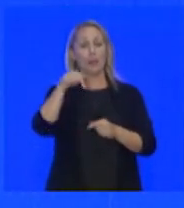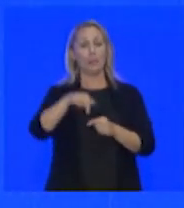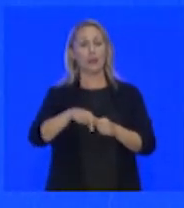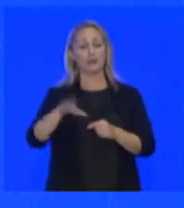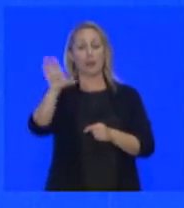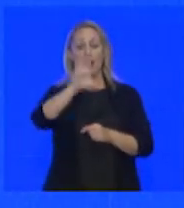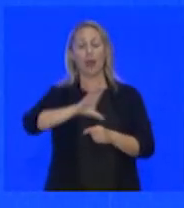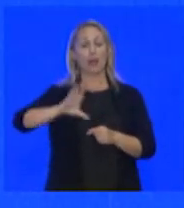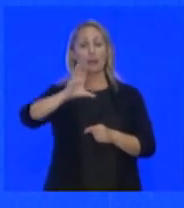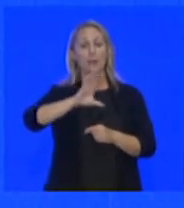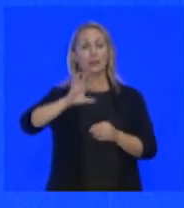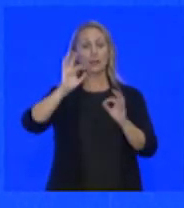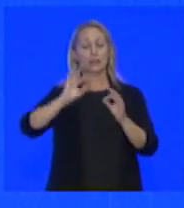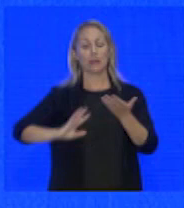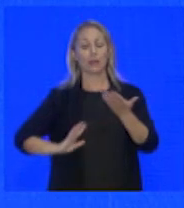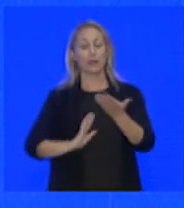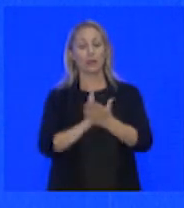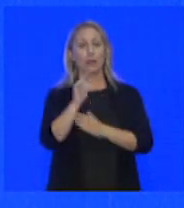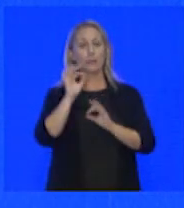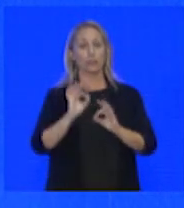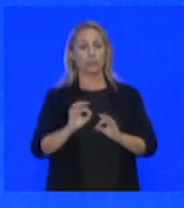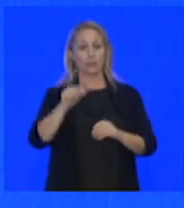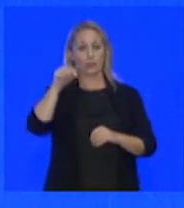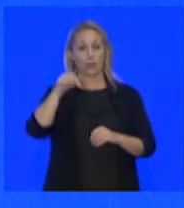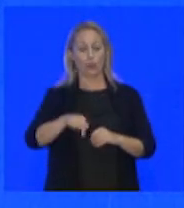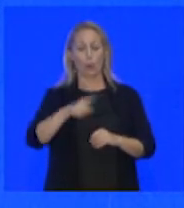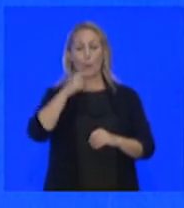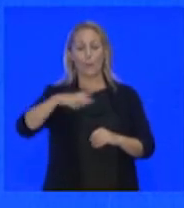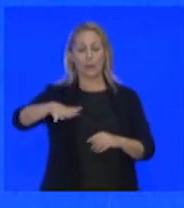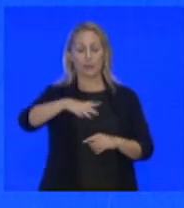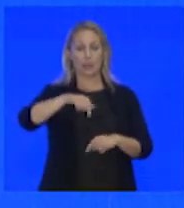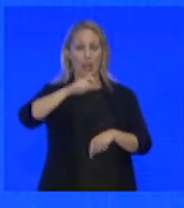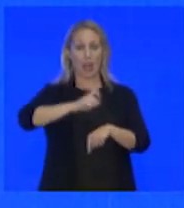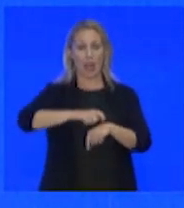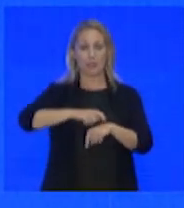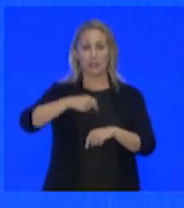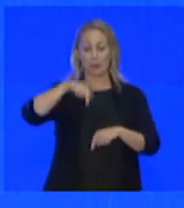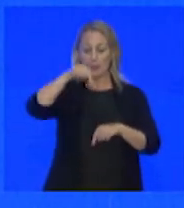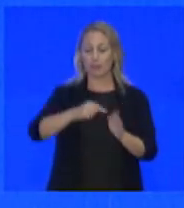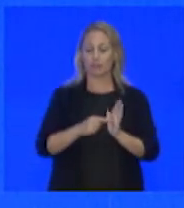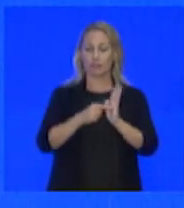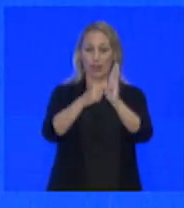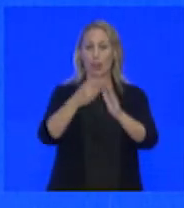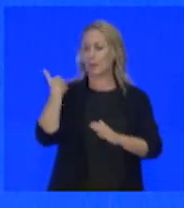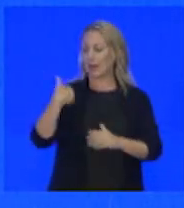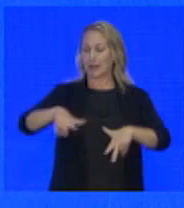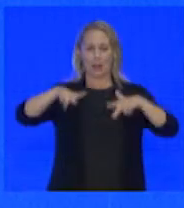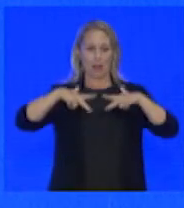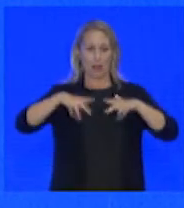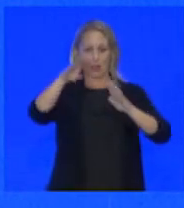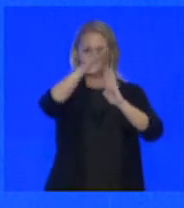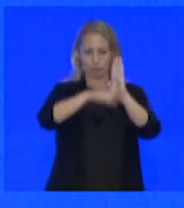αναπτυξιακής δυναμικότητας προχωρεί στην ίδια την πόλη. Είναι το έργο στο οποίο αναφερθήκατε και το οποίο ανέδειξα και εγώ στις προγραμματικές μου δηλώσεις,